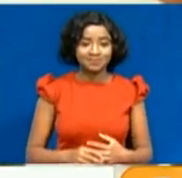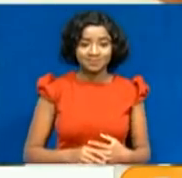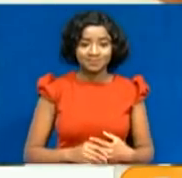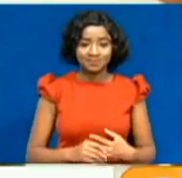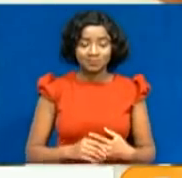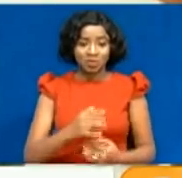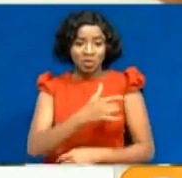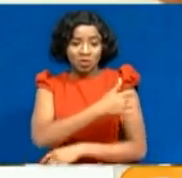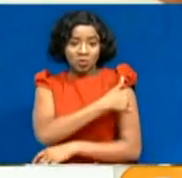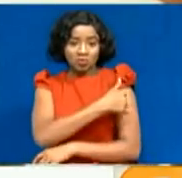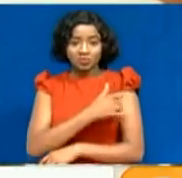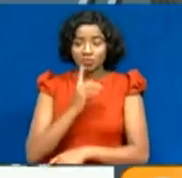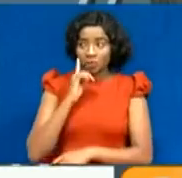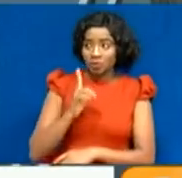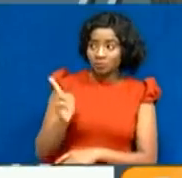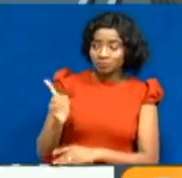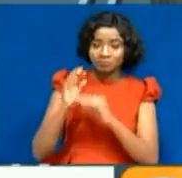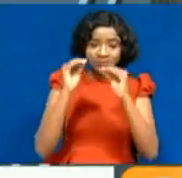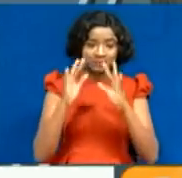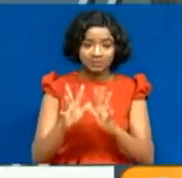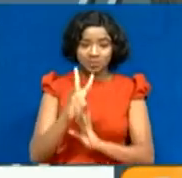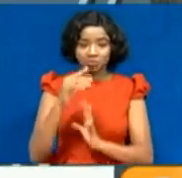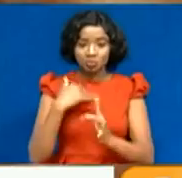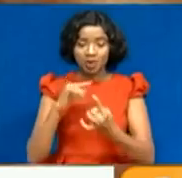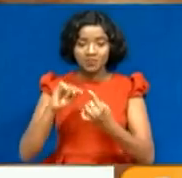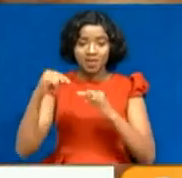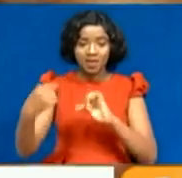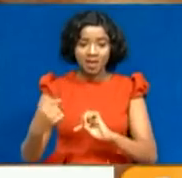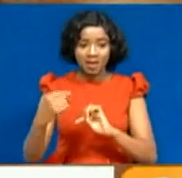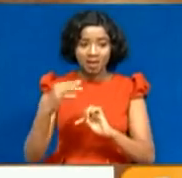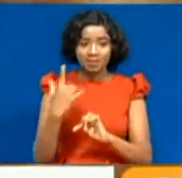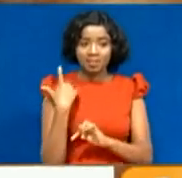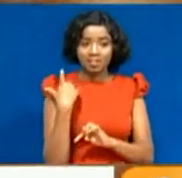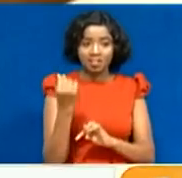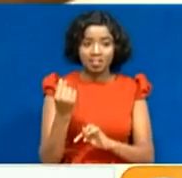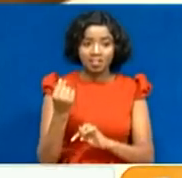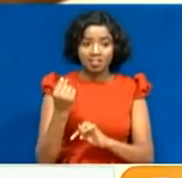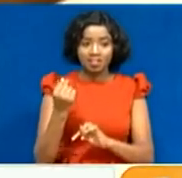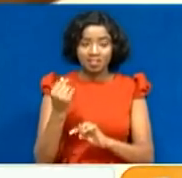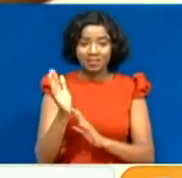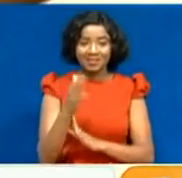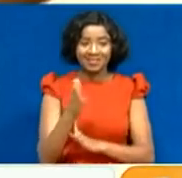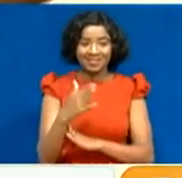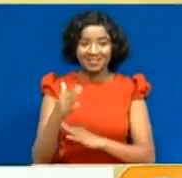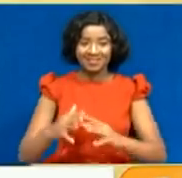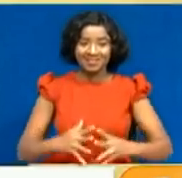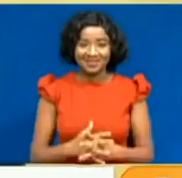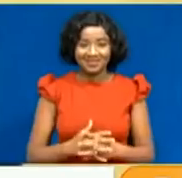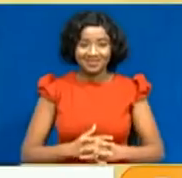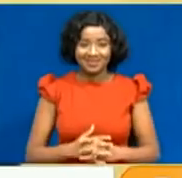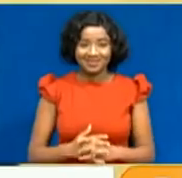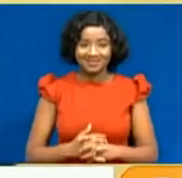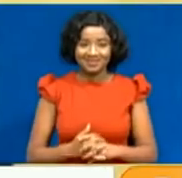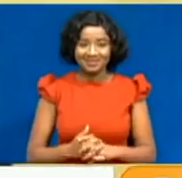Katika hospitali ya Medhill mjini Eldoret, ndipo walimu wawili waliojeruhiwa katika shambulio la Alhamisi usiku walifikishwa kupokea matibabu ya dharura.